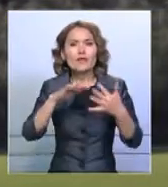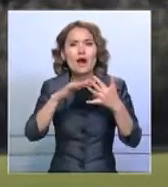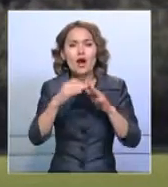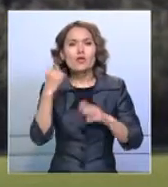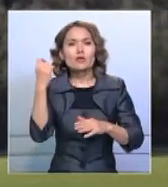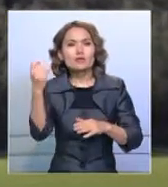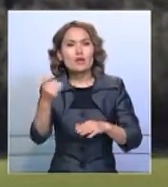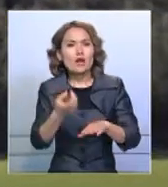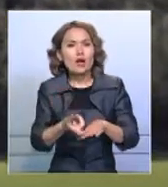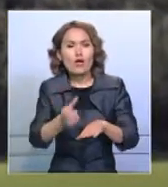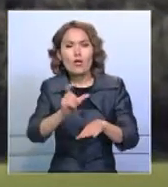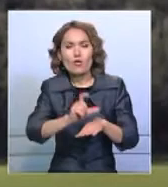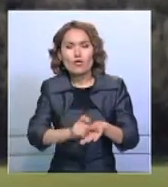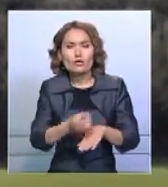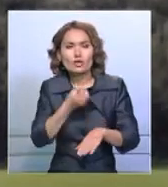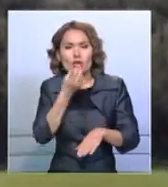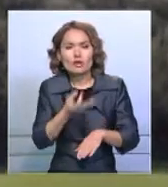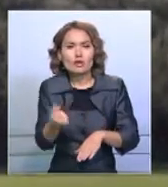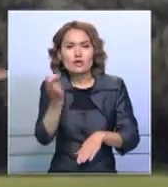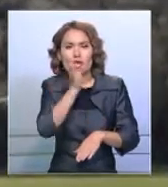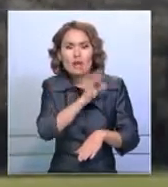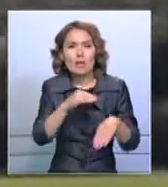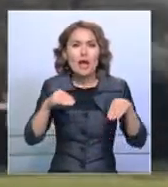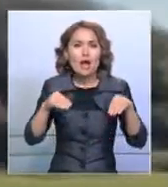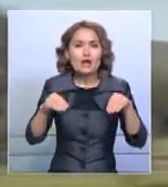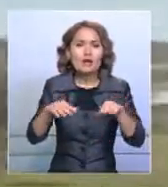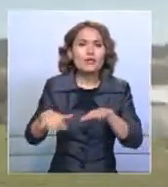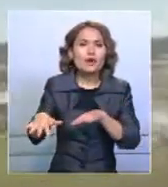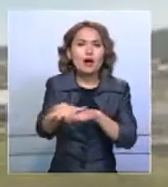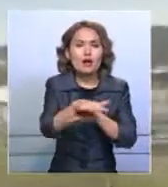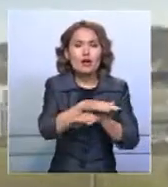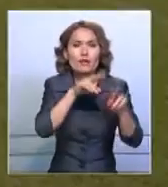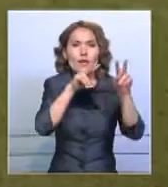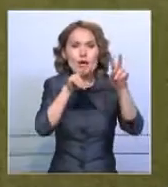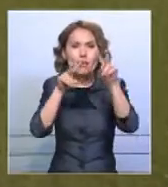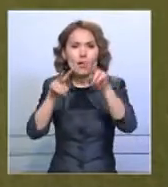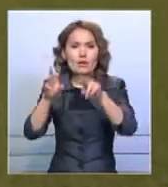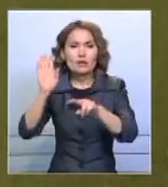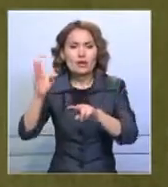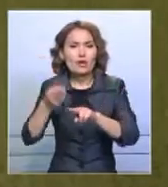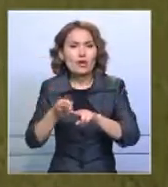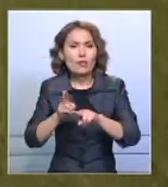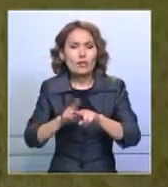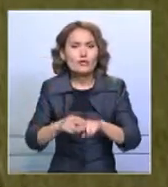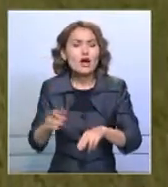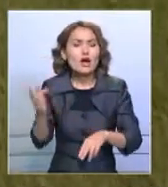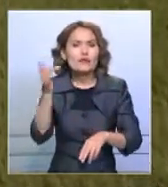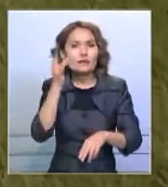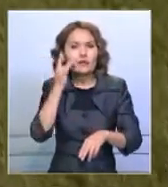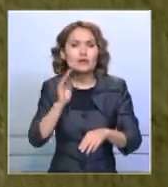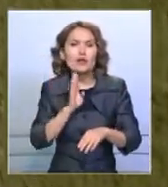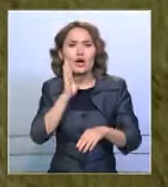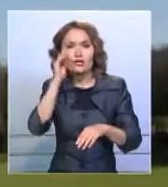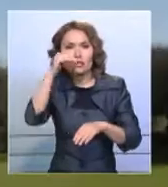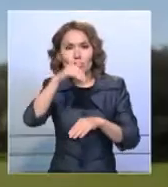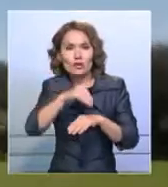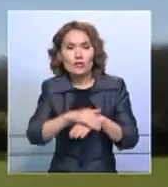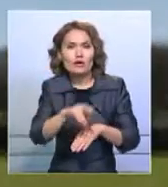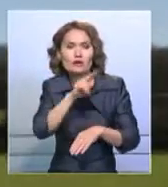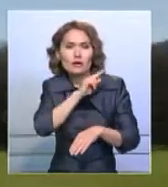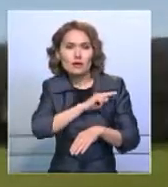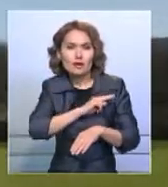саласында кең қолданыс табады. Мәселен, ол егіс алқаптарын бақылайды. Тыңайтқыштарды қолдануды оңтайландырып, өсімдіктердің түрлі